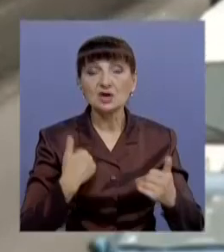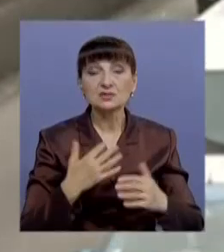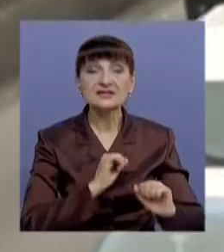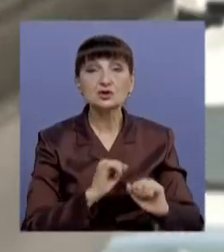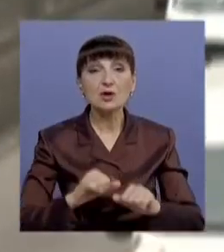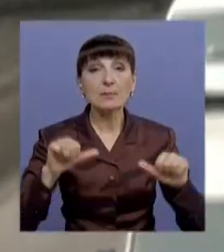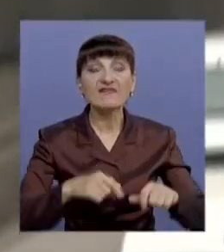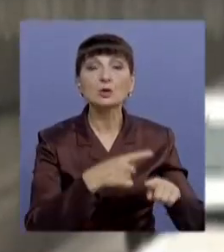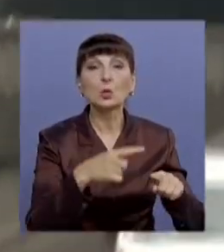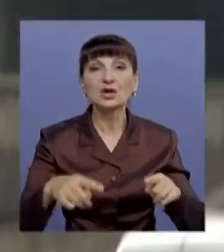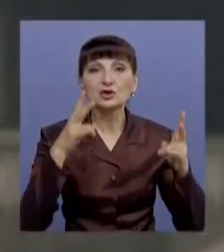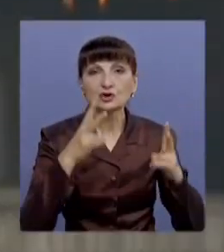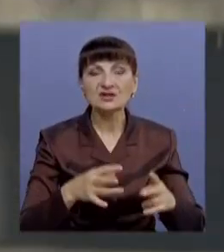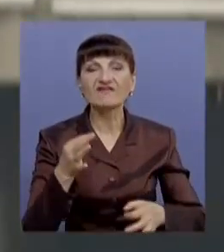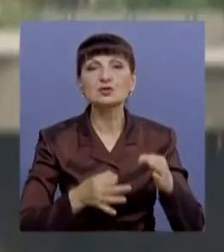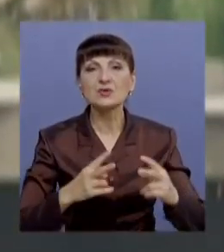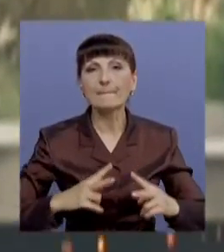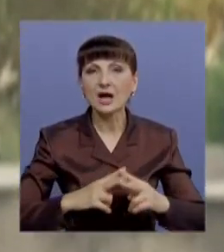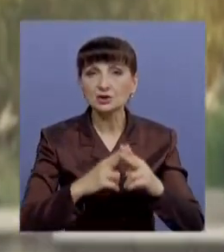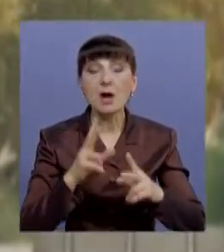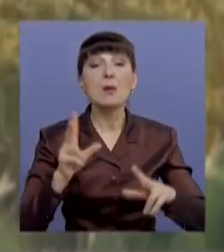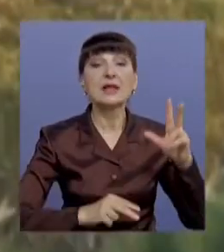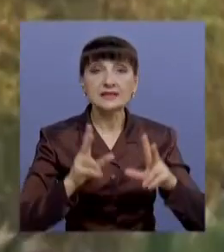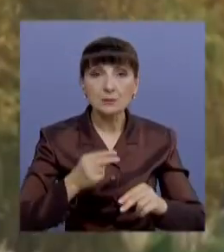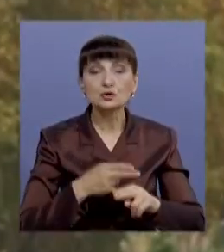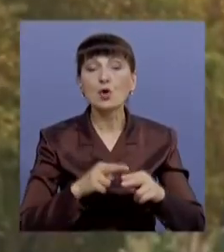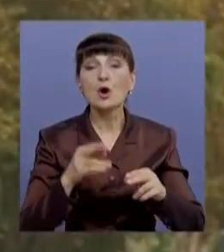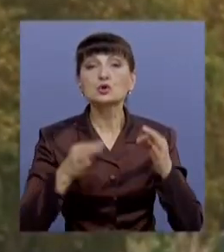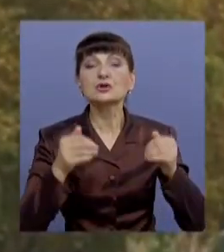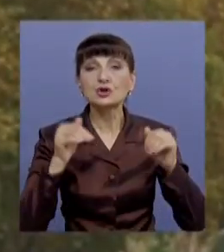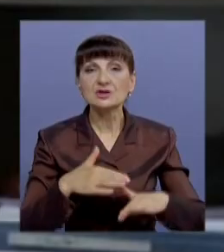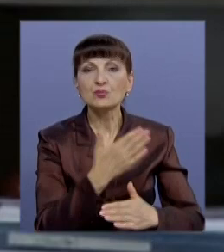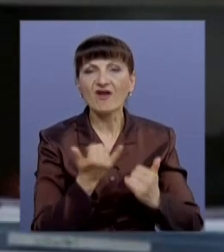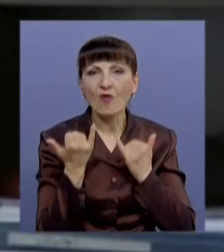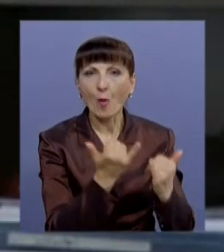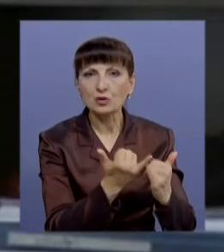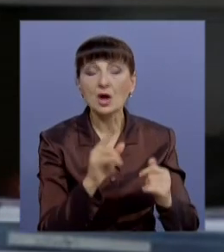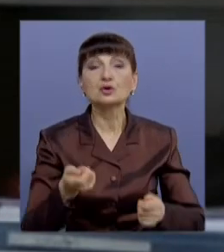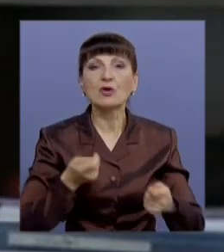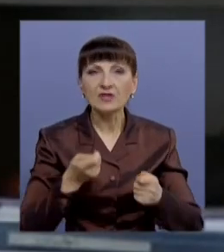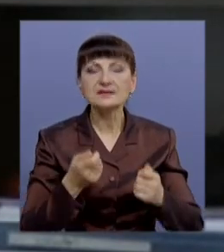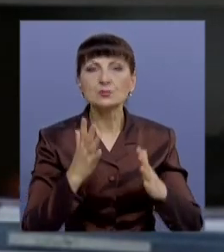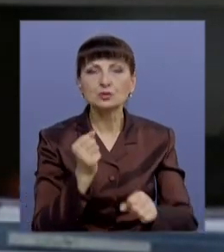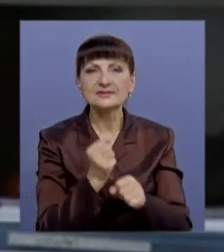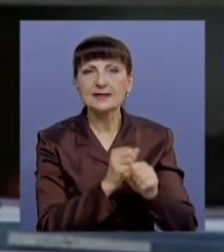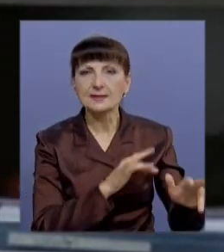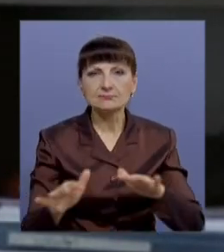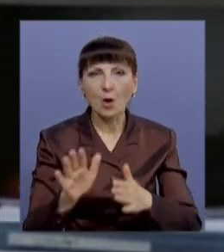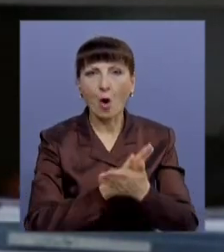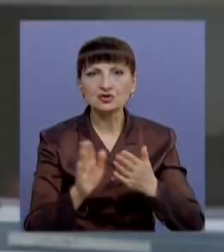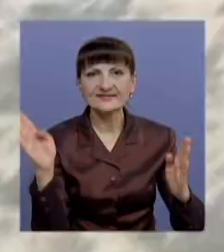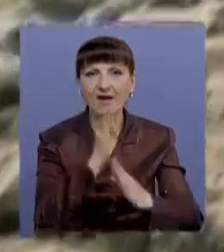защищаем права других жертв в суде Парижа. Надеемся, что решение будет в их пользу и что власти предпримут эффективные